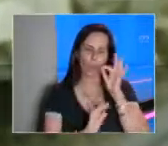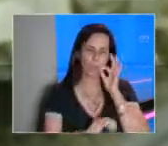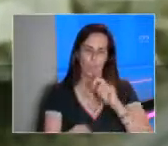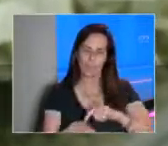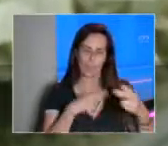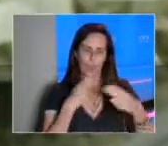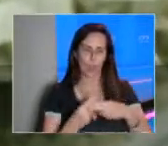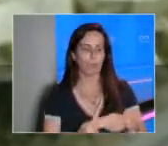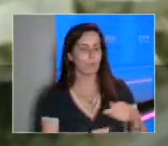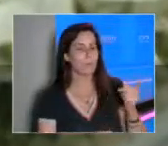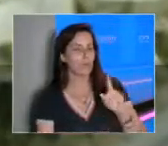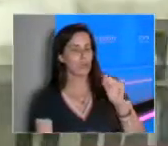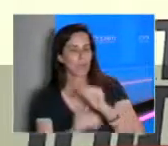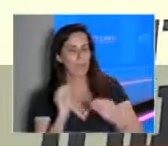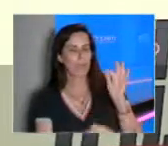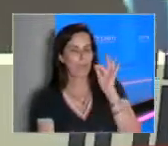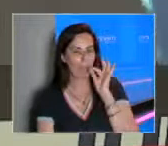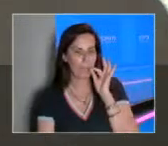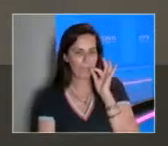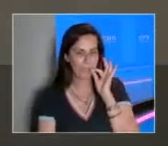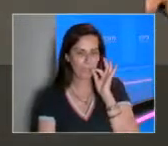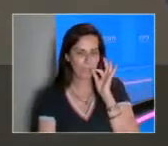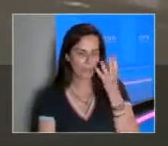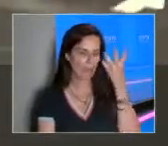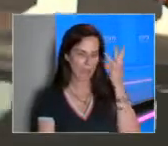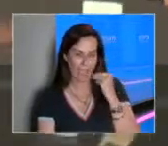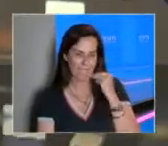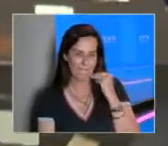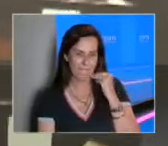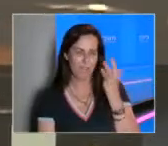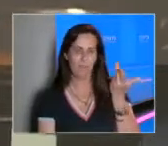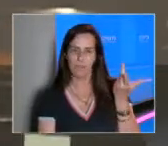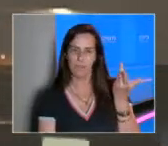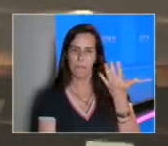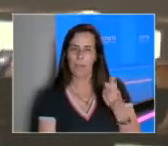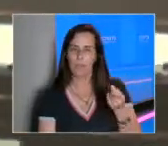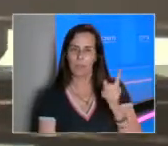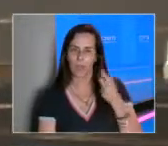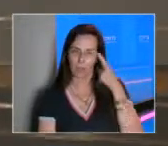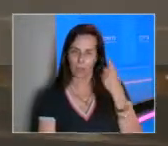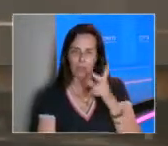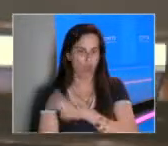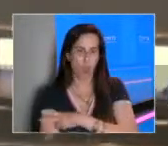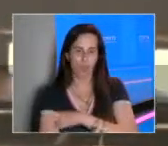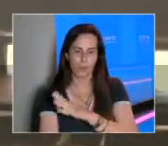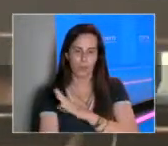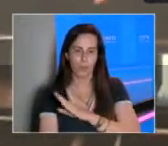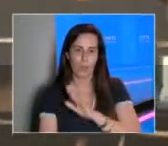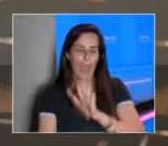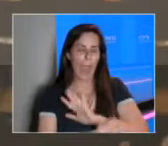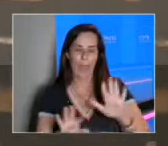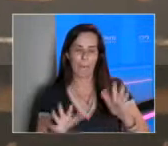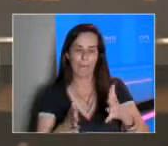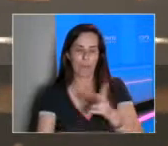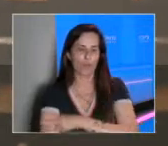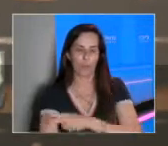בזמן הקרוב. מי שצורך קנאביס להנאה עצמית, לשימוש עצמי, מתי הוא צריך לדעת שהשוטר, אין לחשש שהשוטר